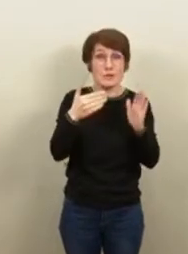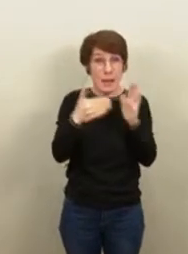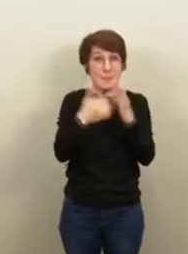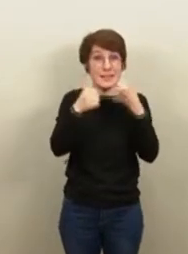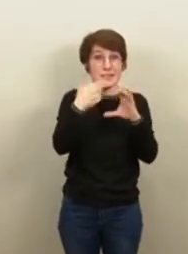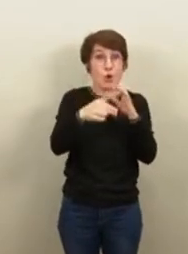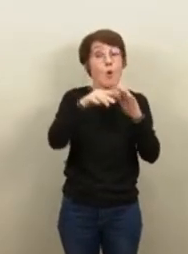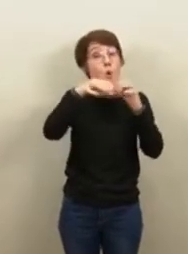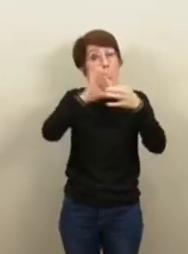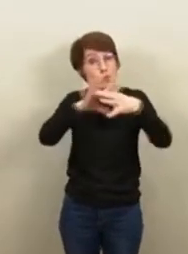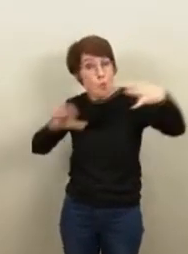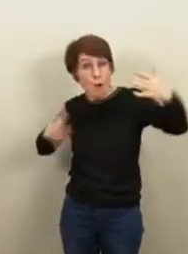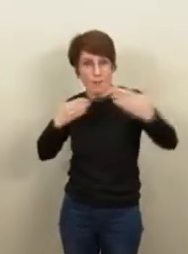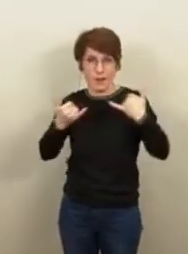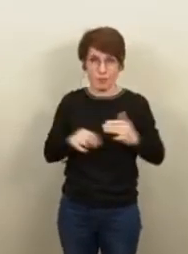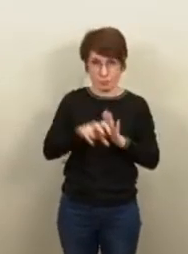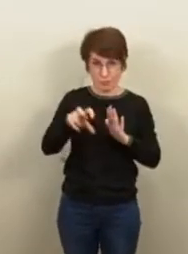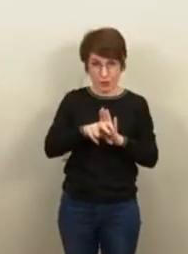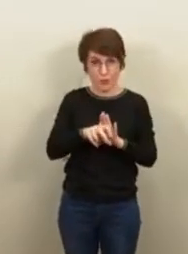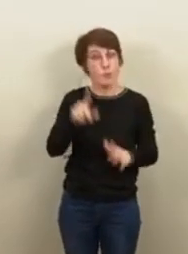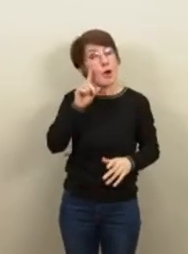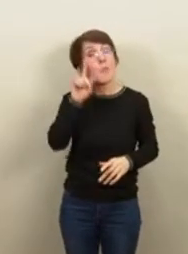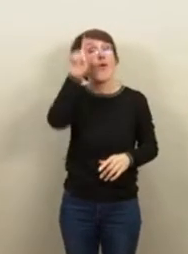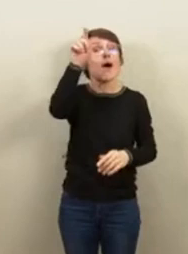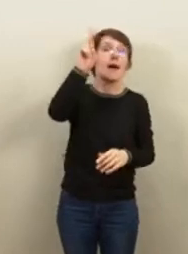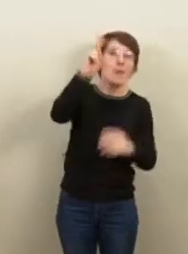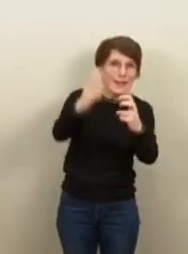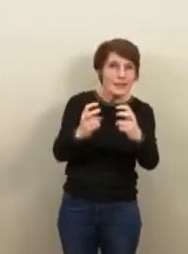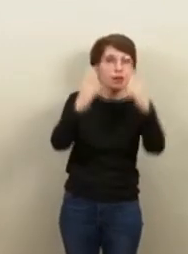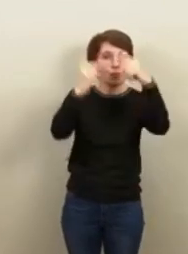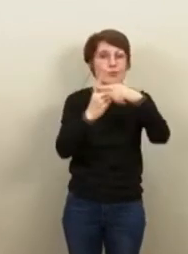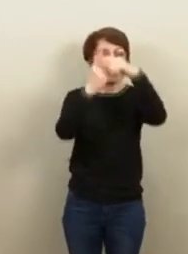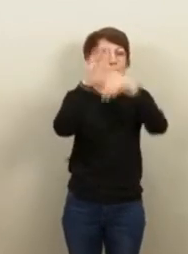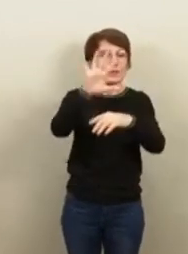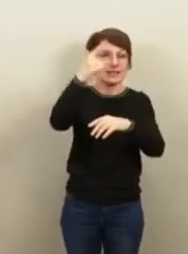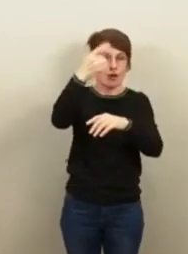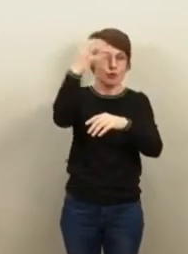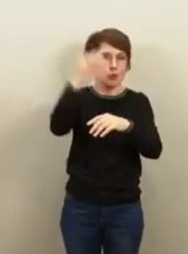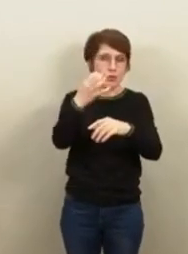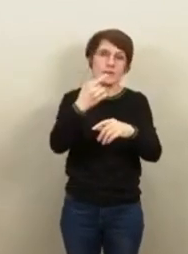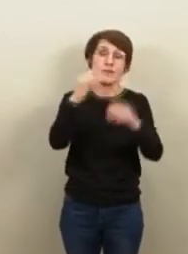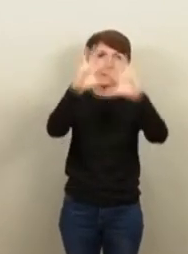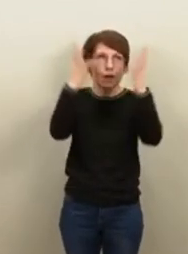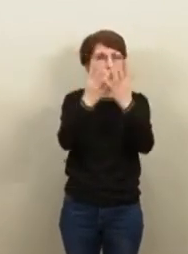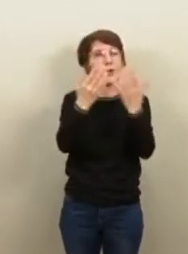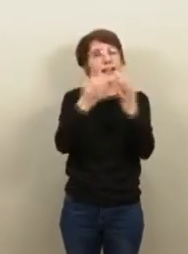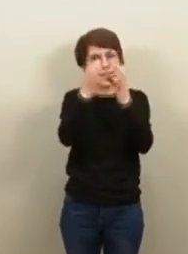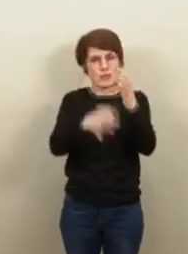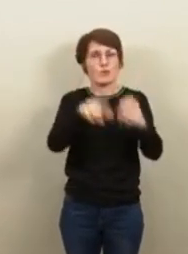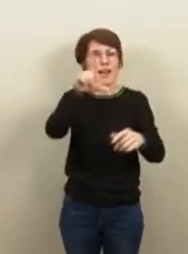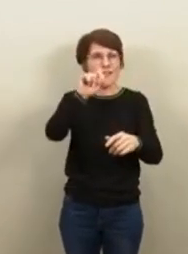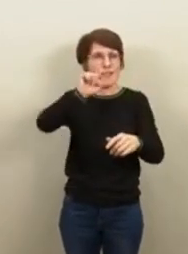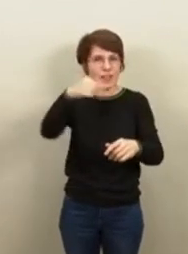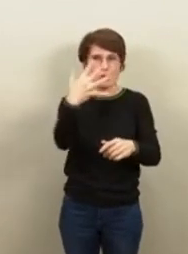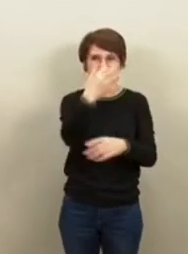Grenoble. Car après 52% d'augmentation, le taux de la taxe foncière à Paris s'élèvera à